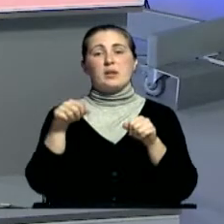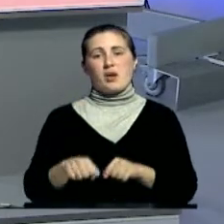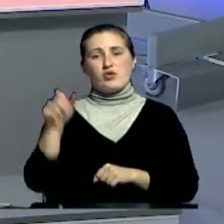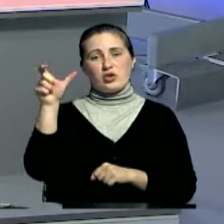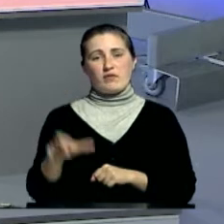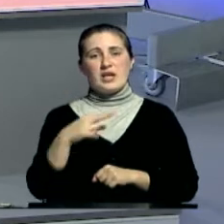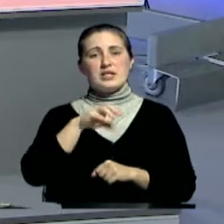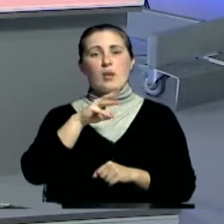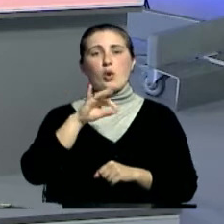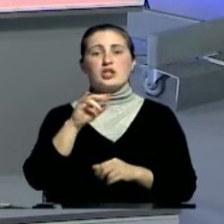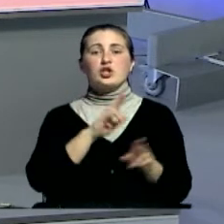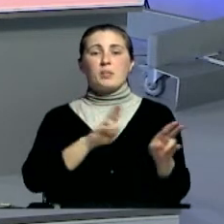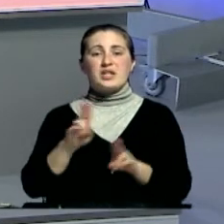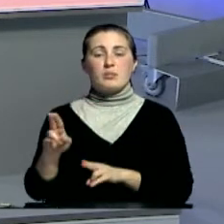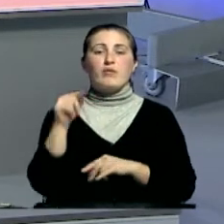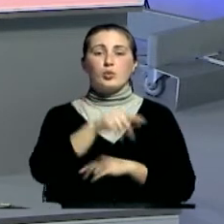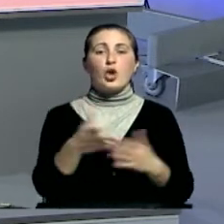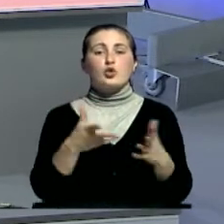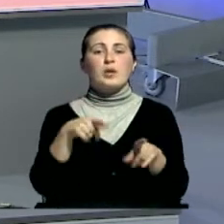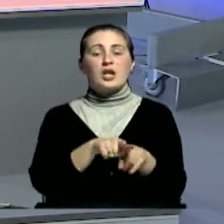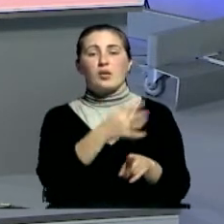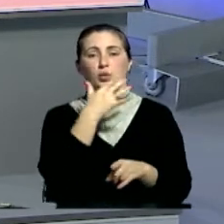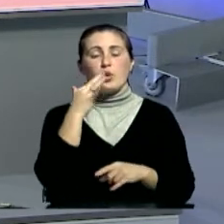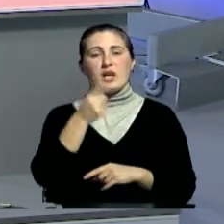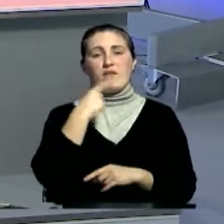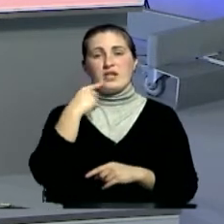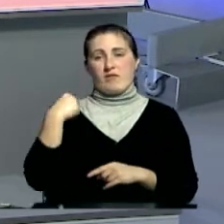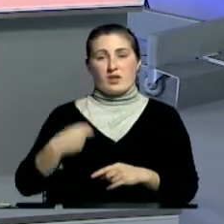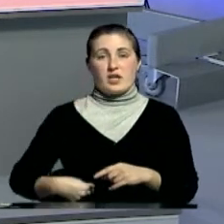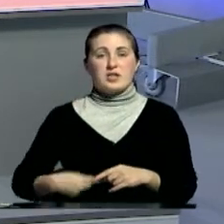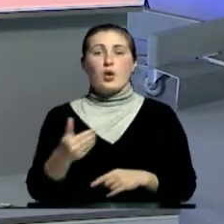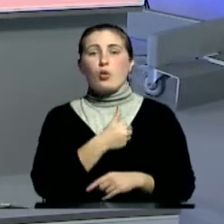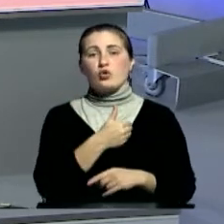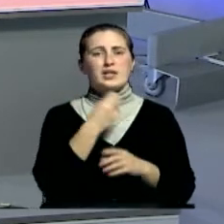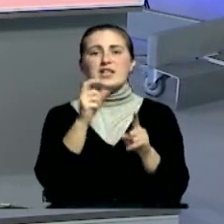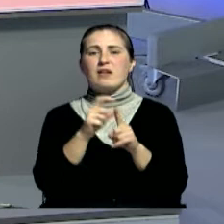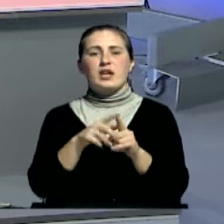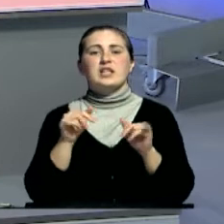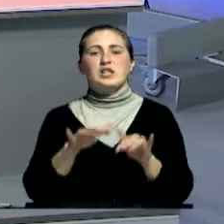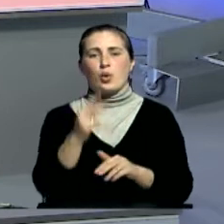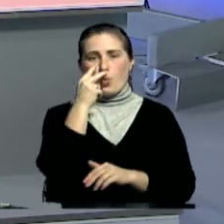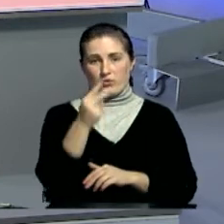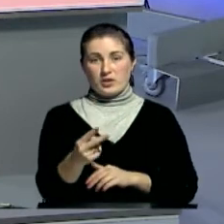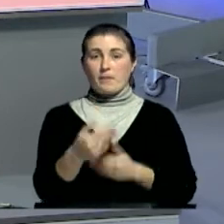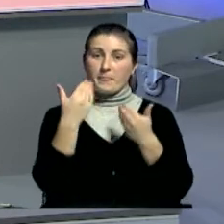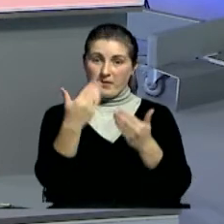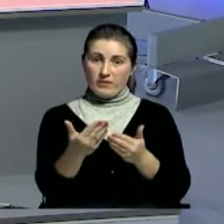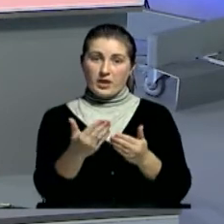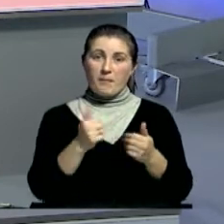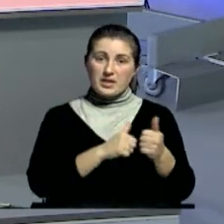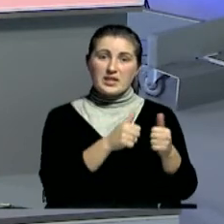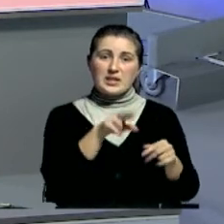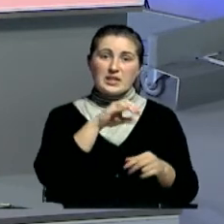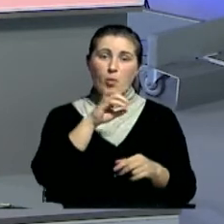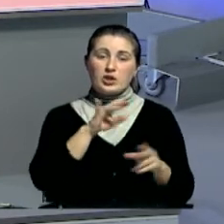человека, демократических принципов, то, о чем так много говорит Франция. Хочется не на словах, а на деле увидеть. Вы преследуете